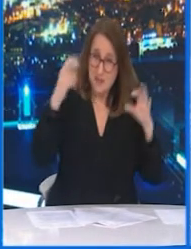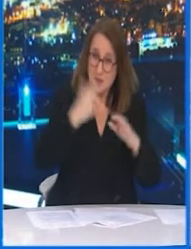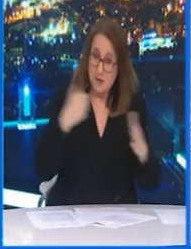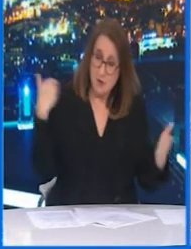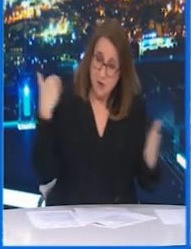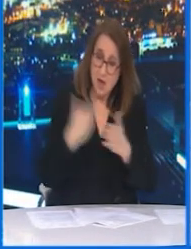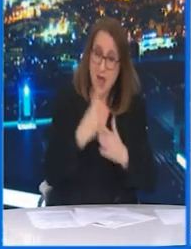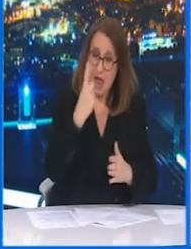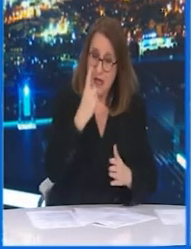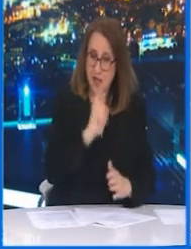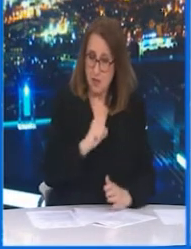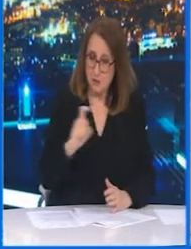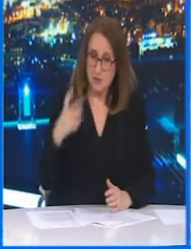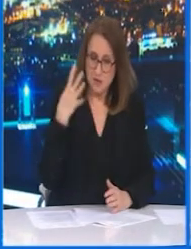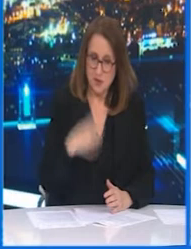1.464.000 εμβολιασμοί.